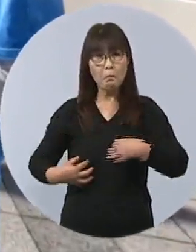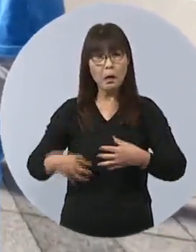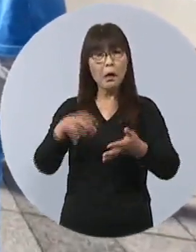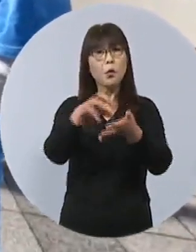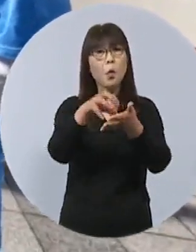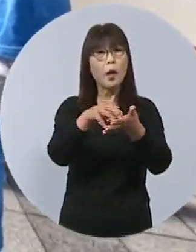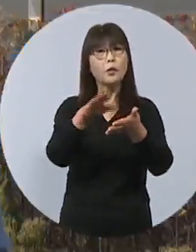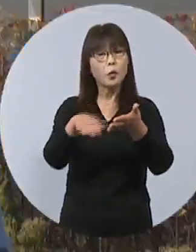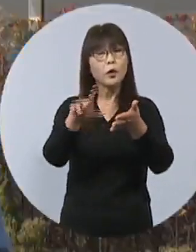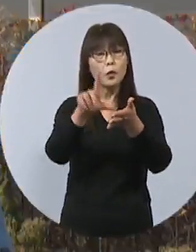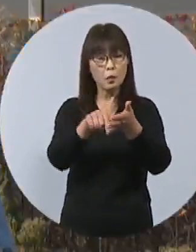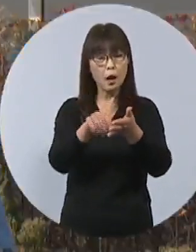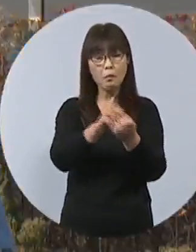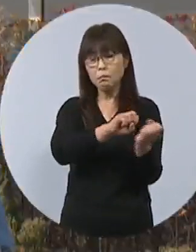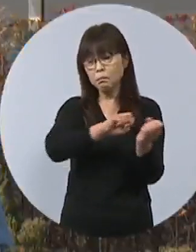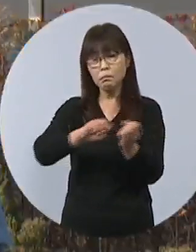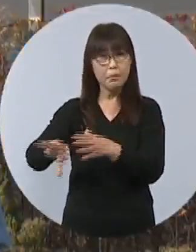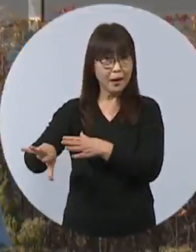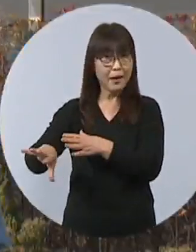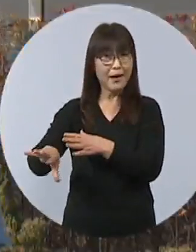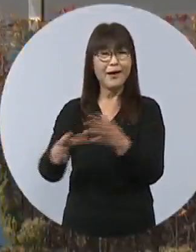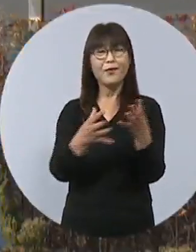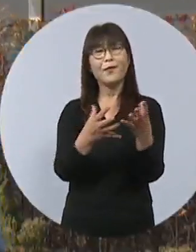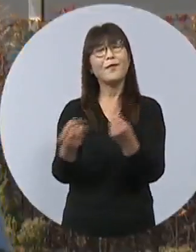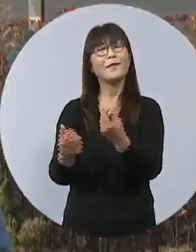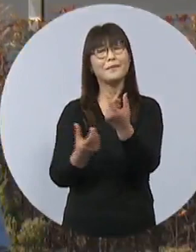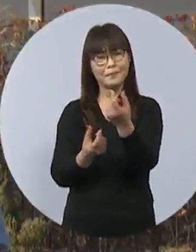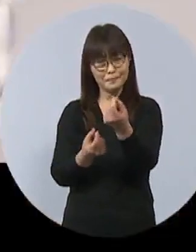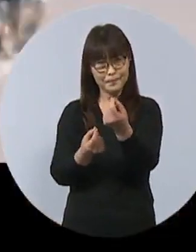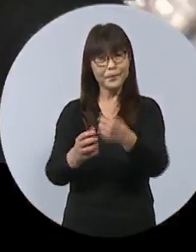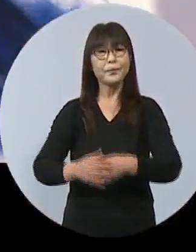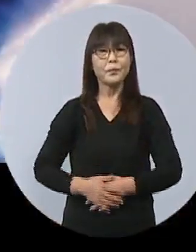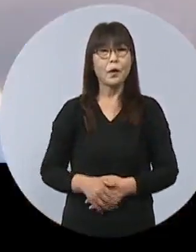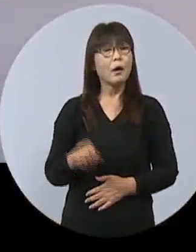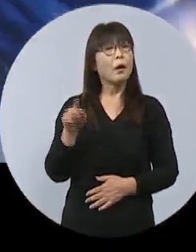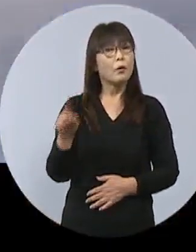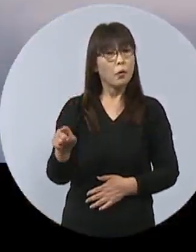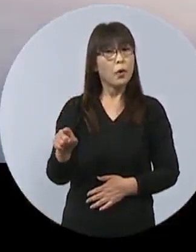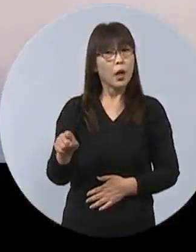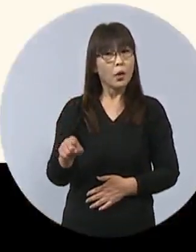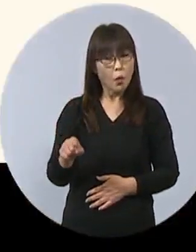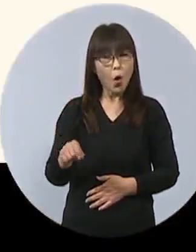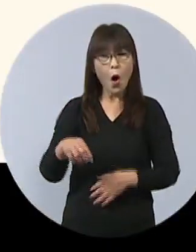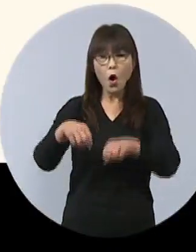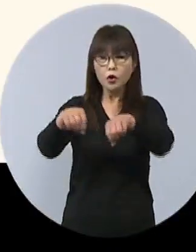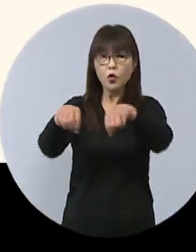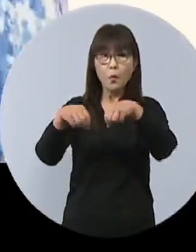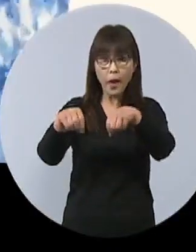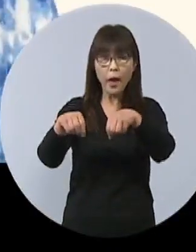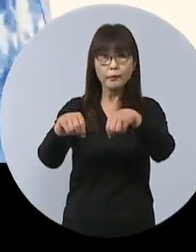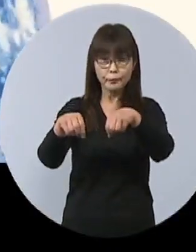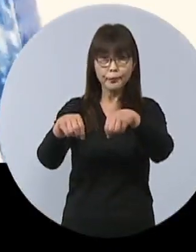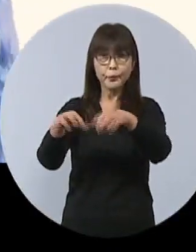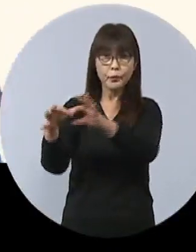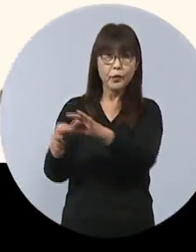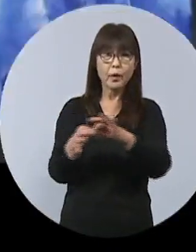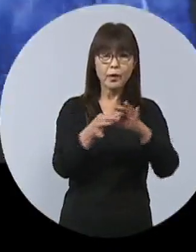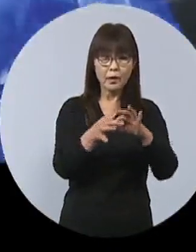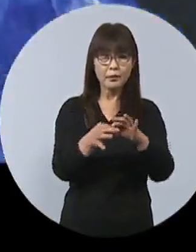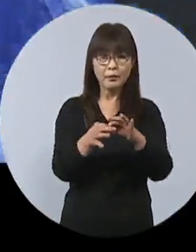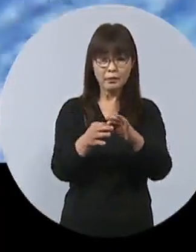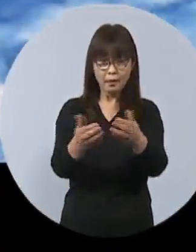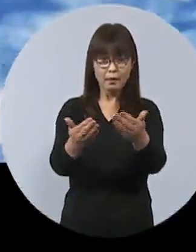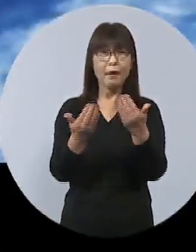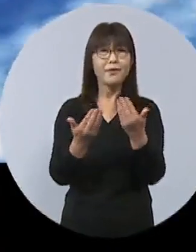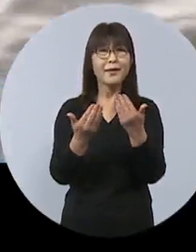まったりすると捨てられてしまうことも多いと思うんですけれども、それを藍染めすることによって鮮やかな